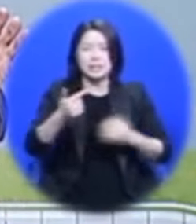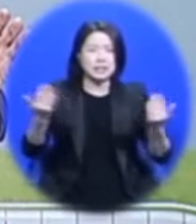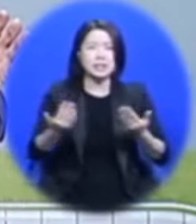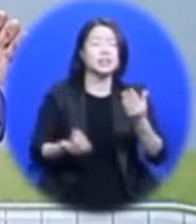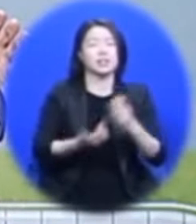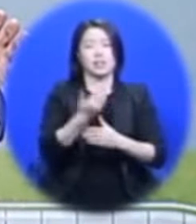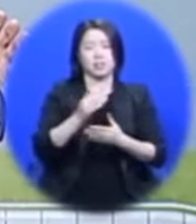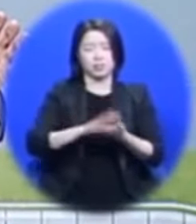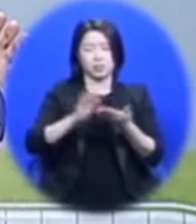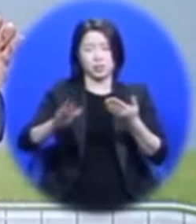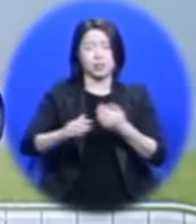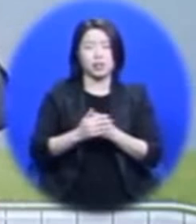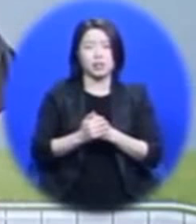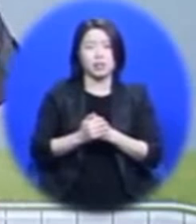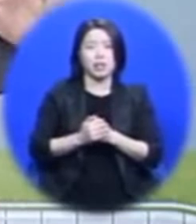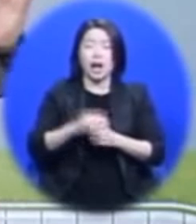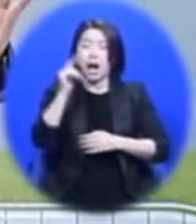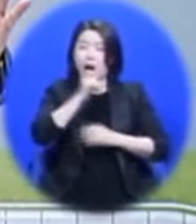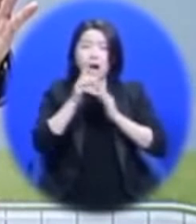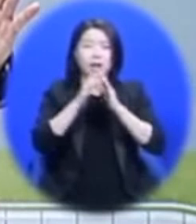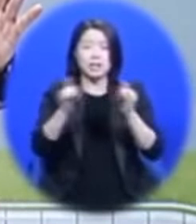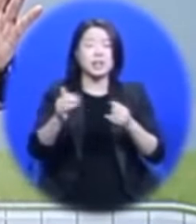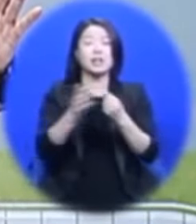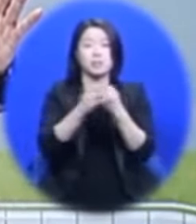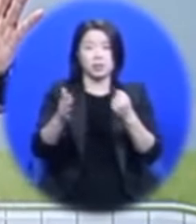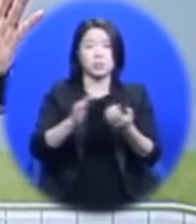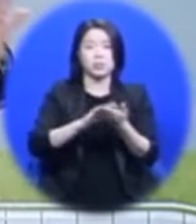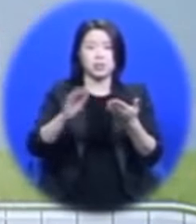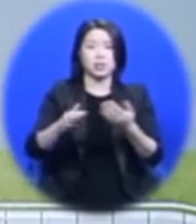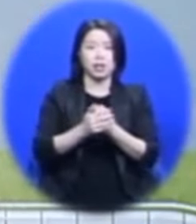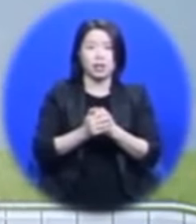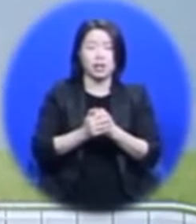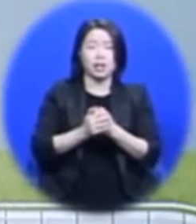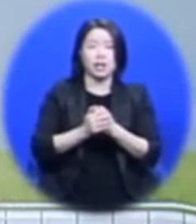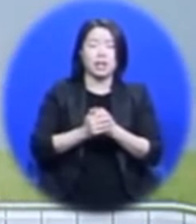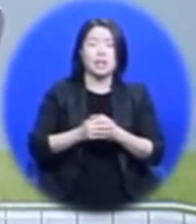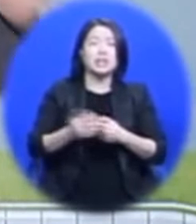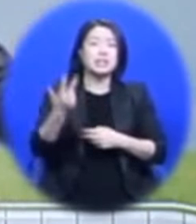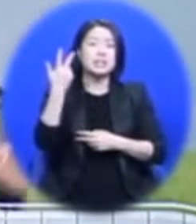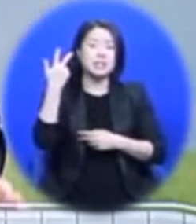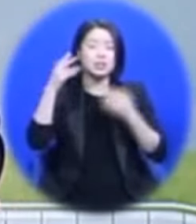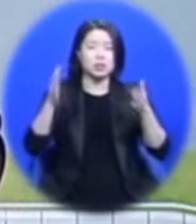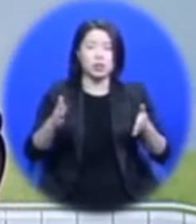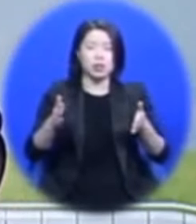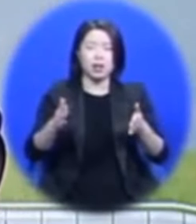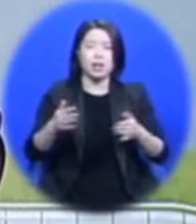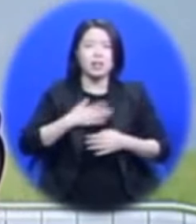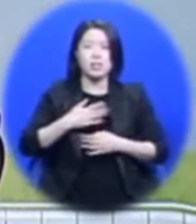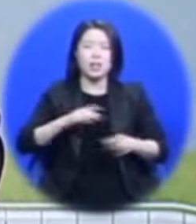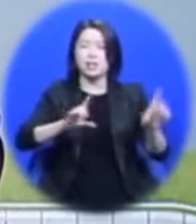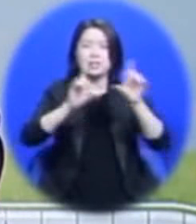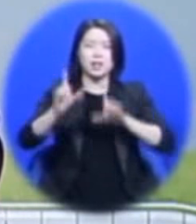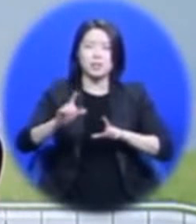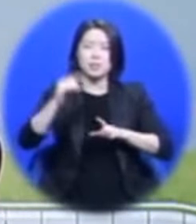거예요. 악한 사람 때문입니다. 지난 한 주간 동안 내 삶이 너무 험했어요.